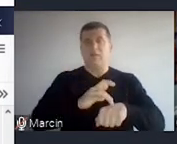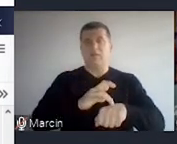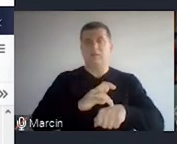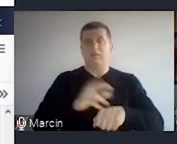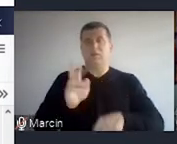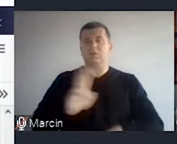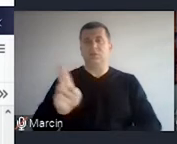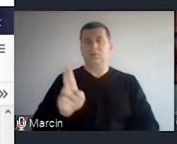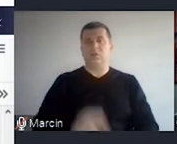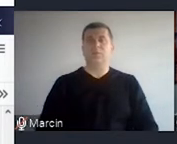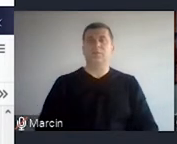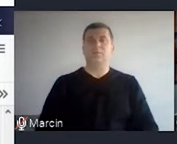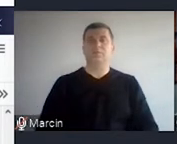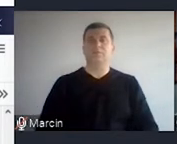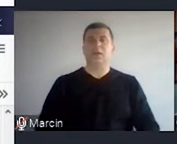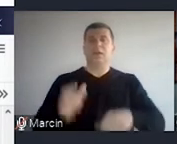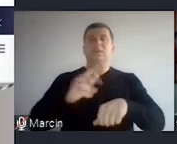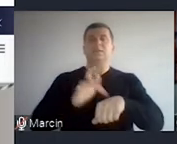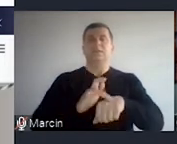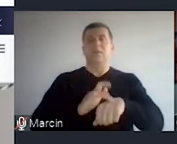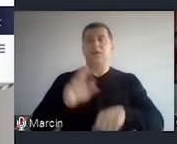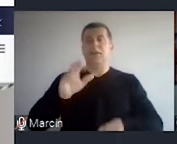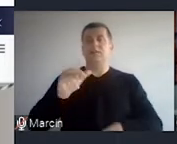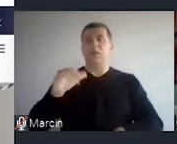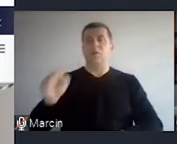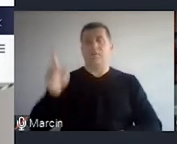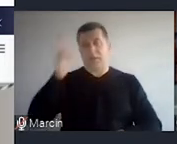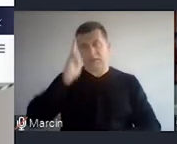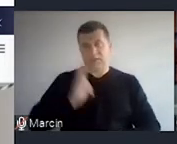nie sprawdza efektu rzeczowego. A w stawce ryczałtowej, proszę Państwa,